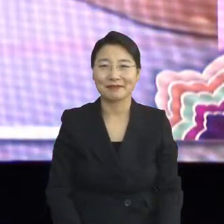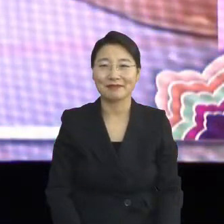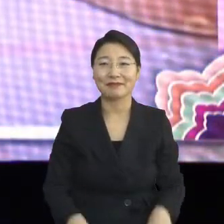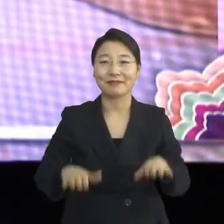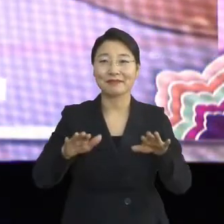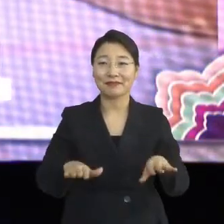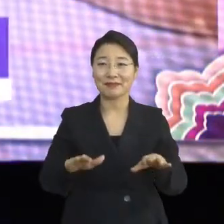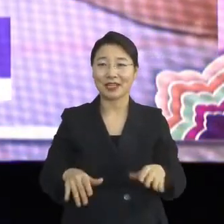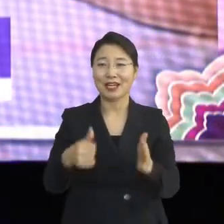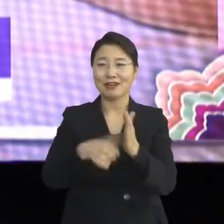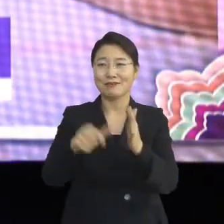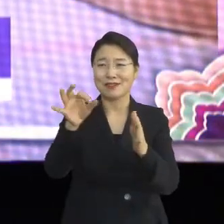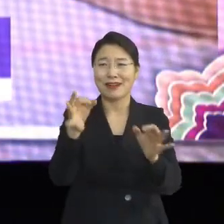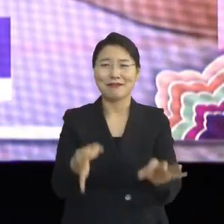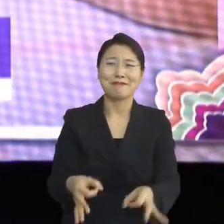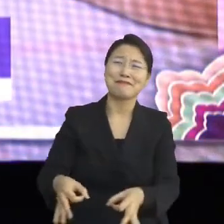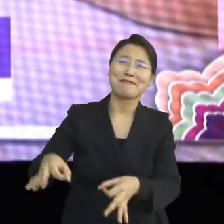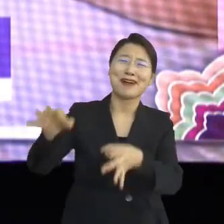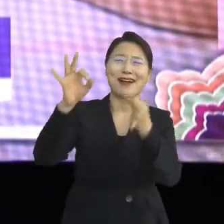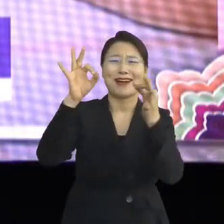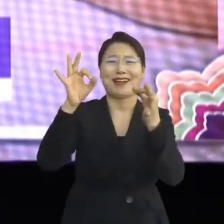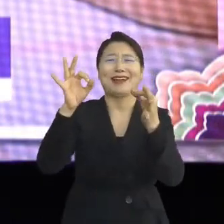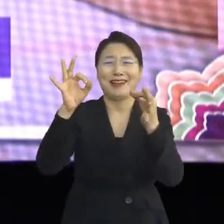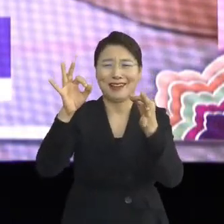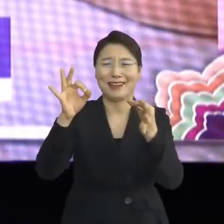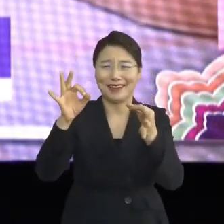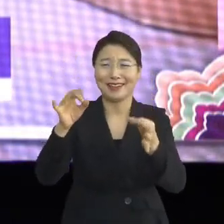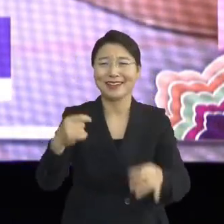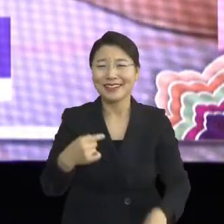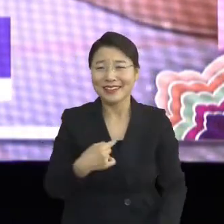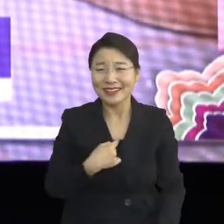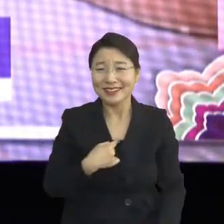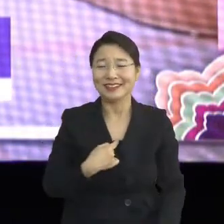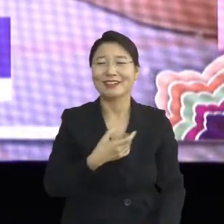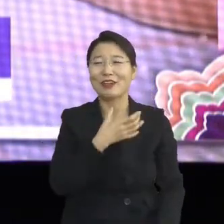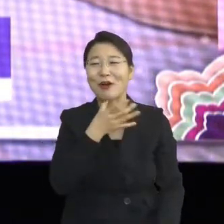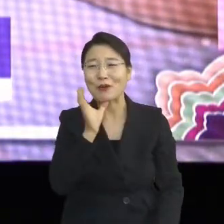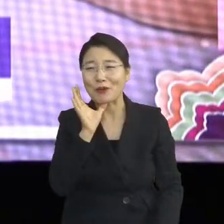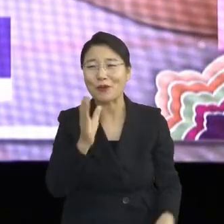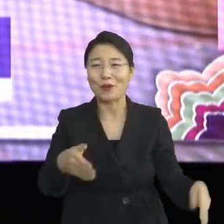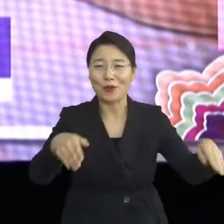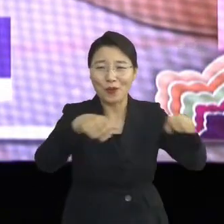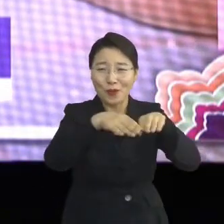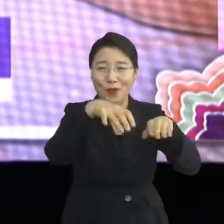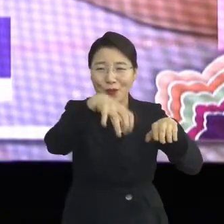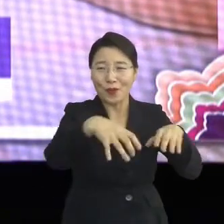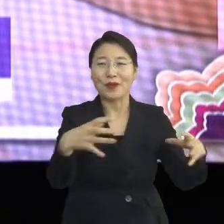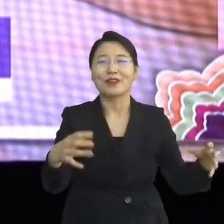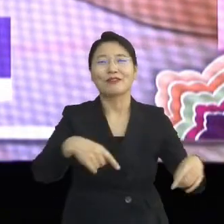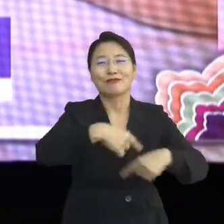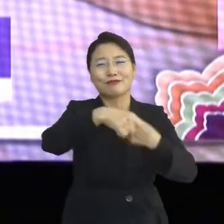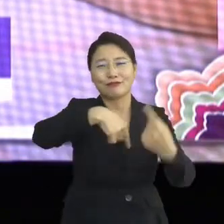현재 물가가 너무나 올랐기 때문에 저희 경로당 운영에 있어서 운영보조금이